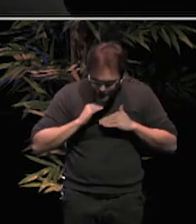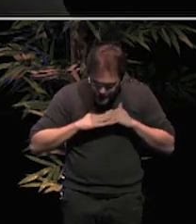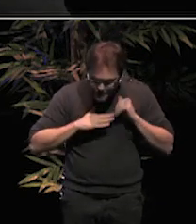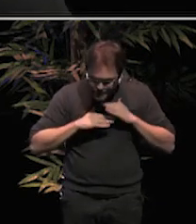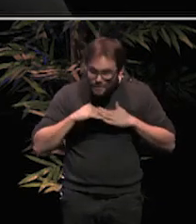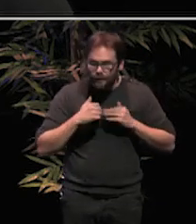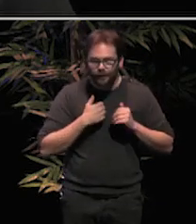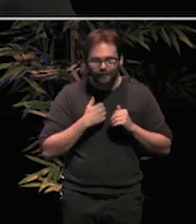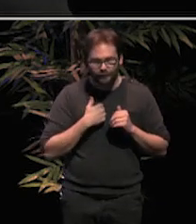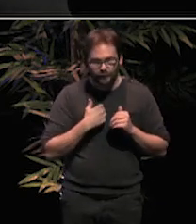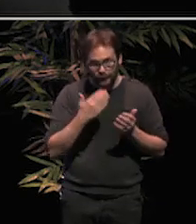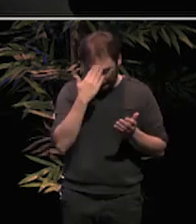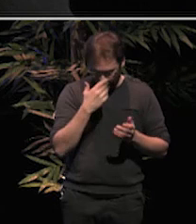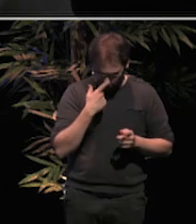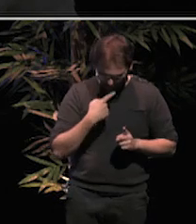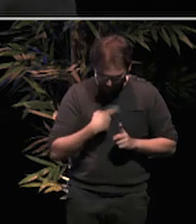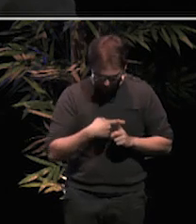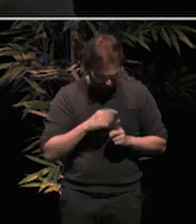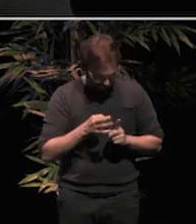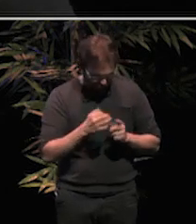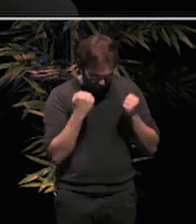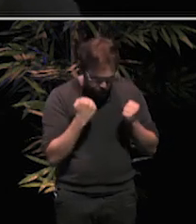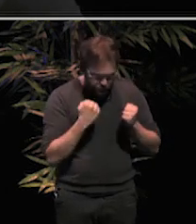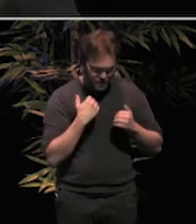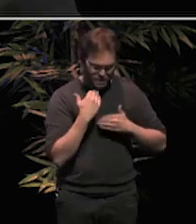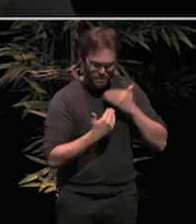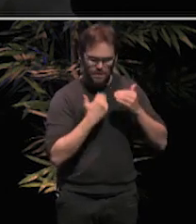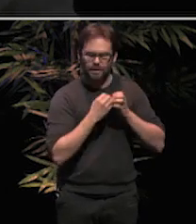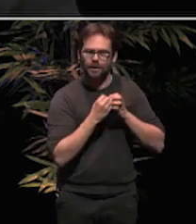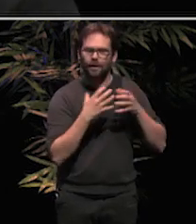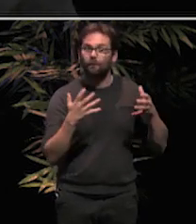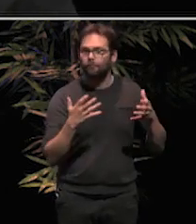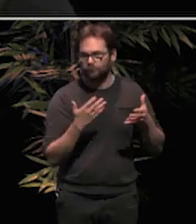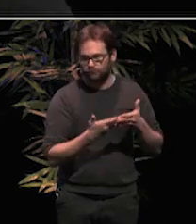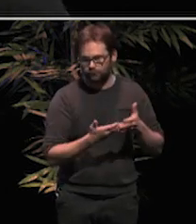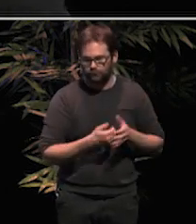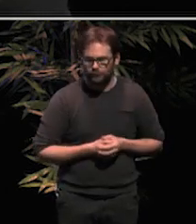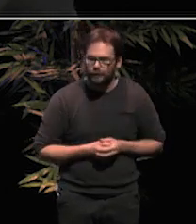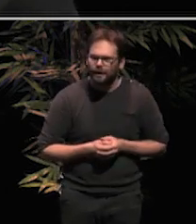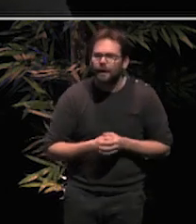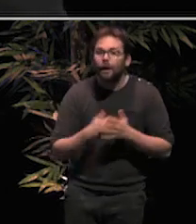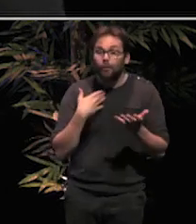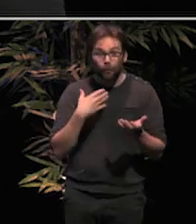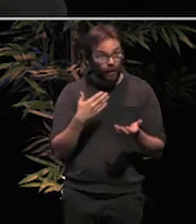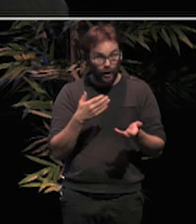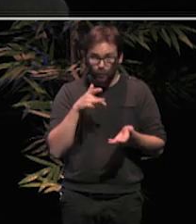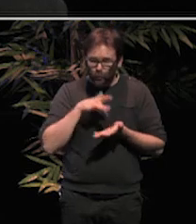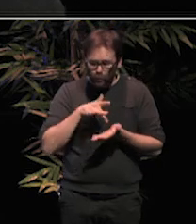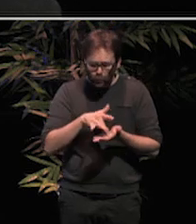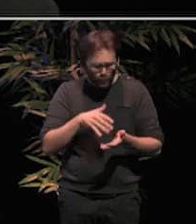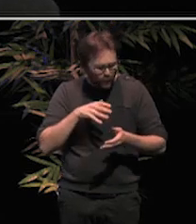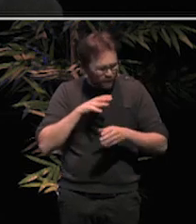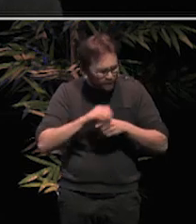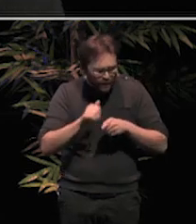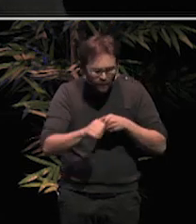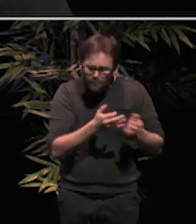si vous savez que c'est votre point fort, à ce moment-là il faut essayer de le muscler. Et donc moi, j'essaye de pratiquer, en tout cas le plus